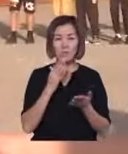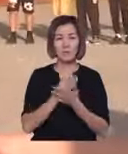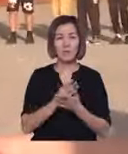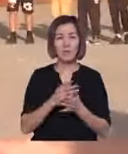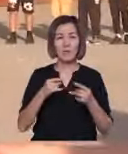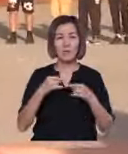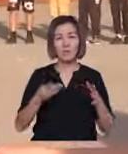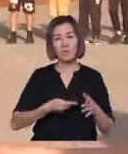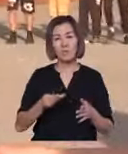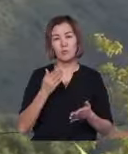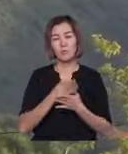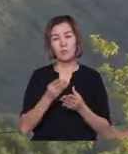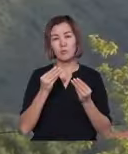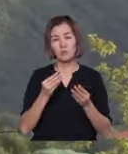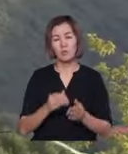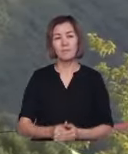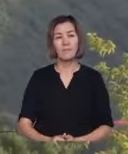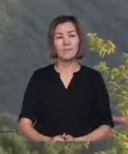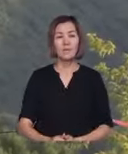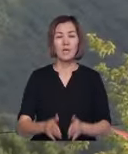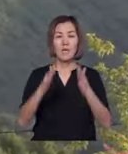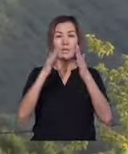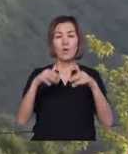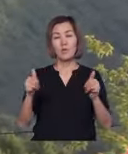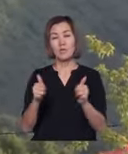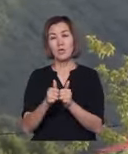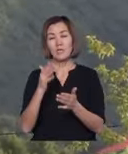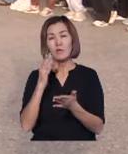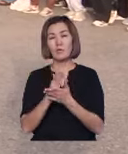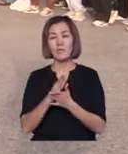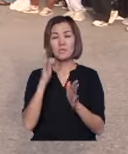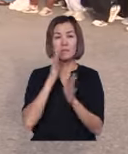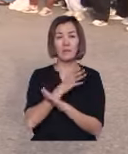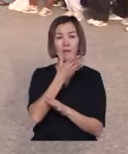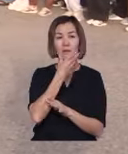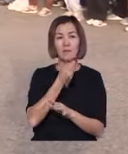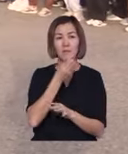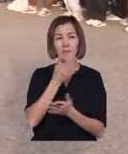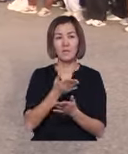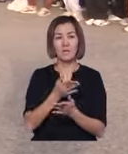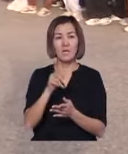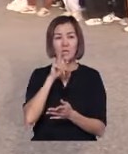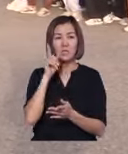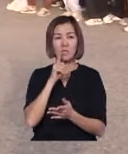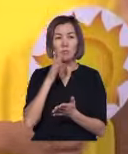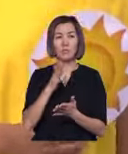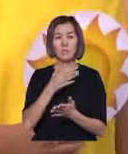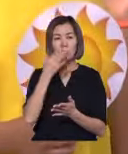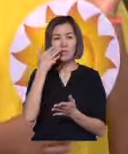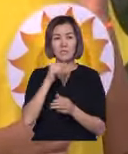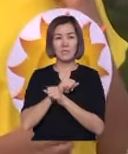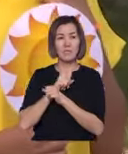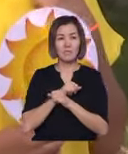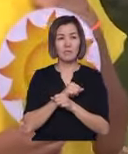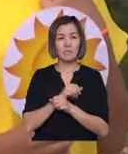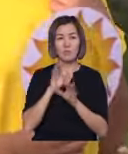столиктер бар. Лагерь тау етегінде орналасқан. Табиғаты көз тартарлықтай тамаша. Жасөспірімдердің жазғы демалысын